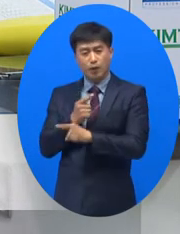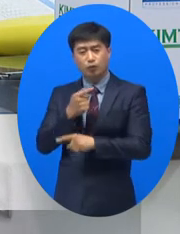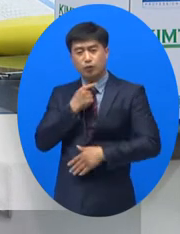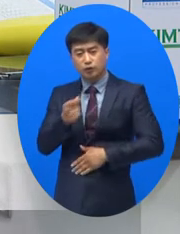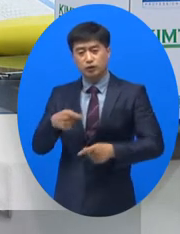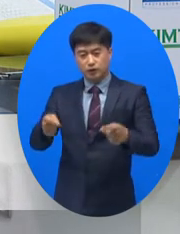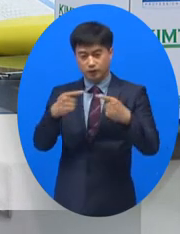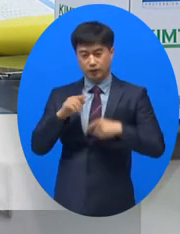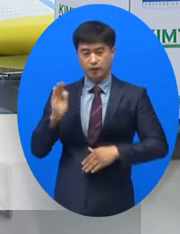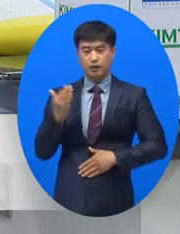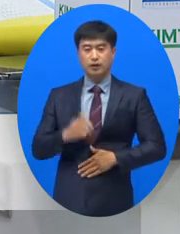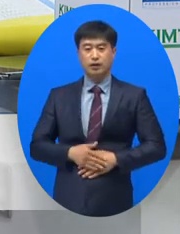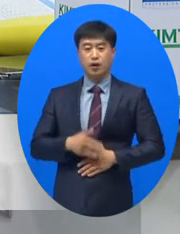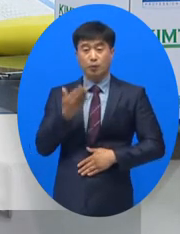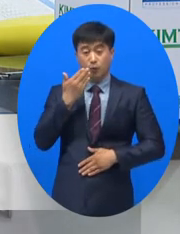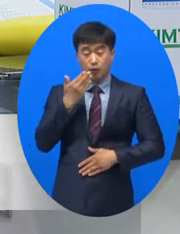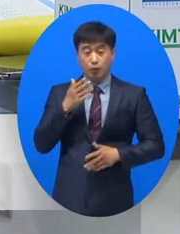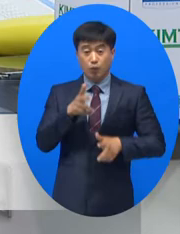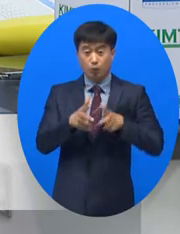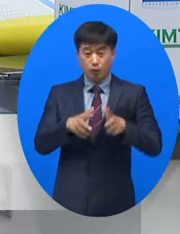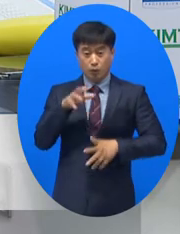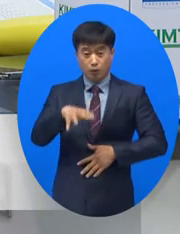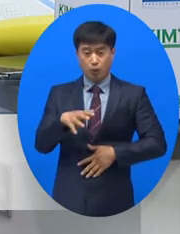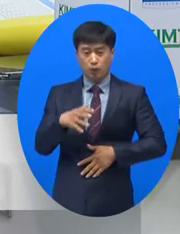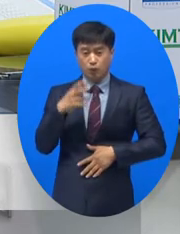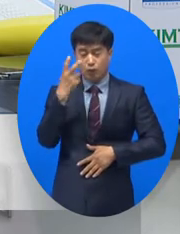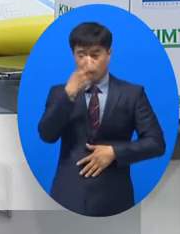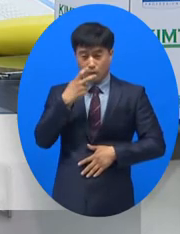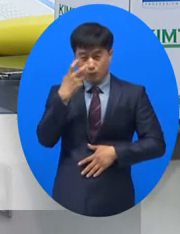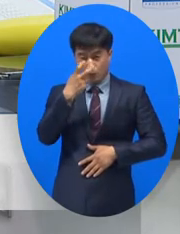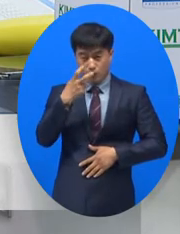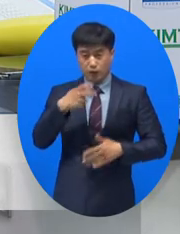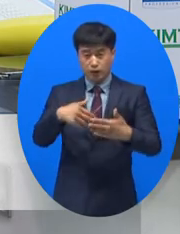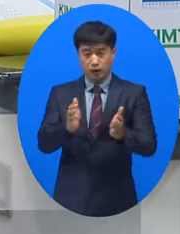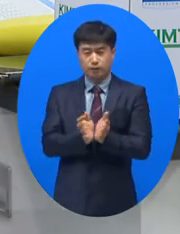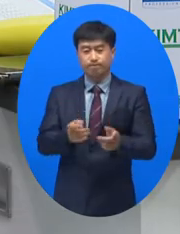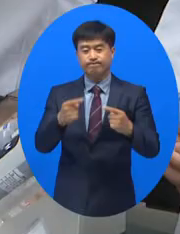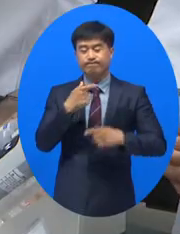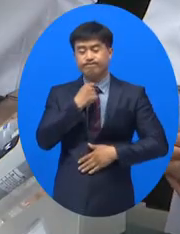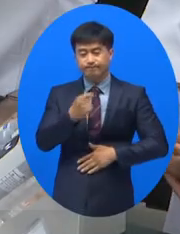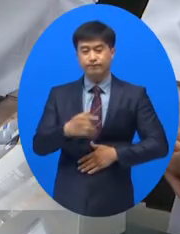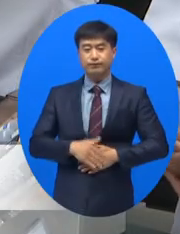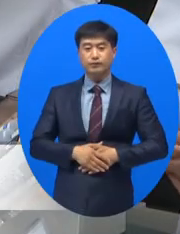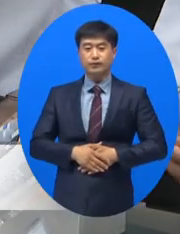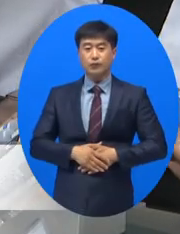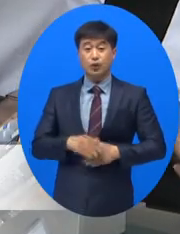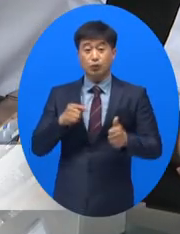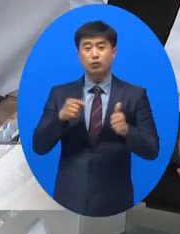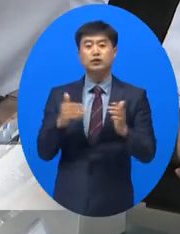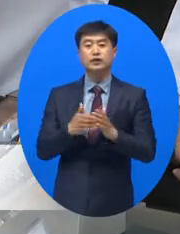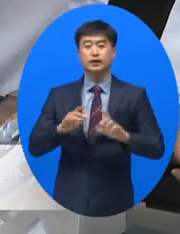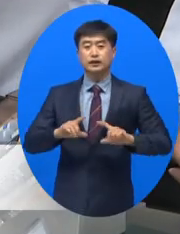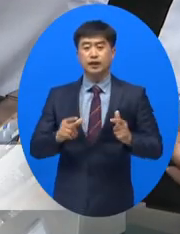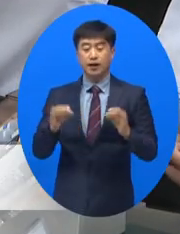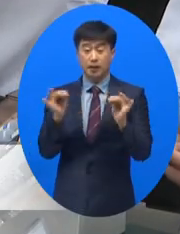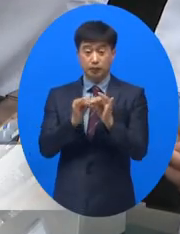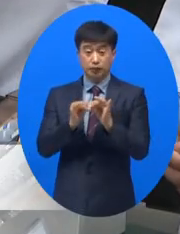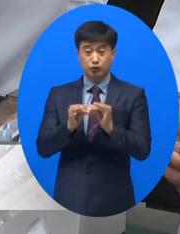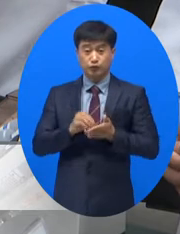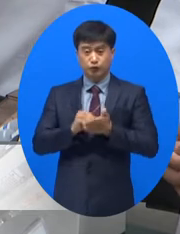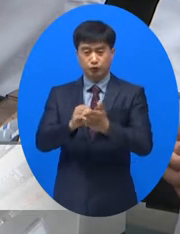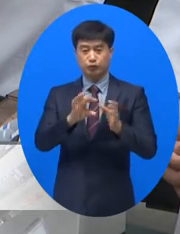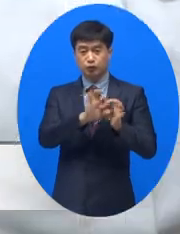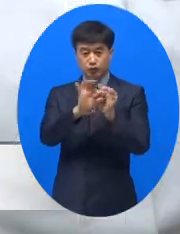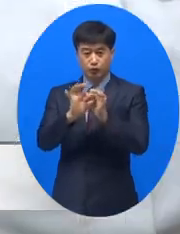싶어서 여기에 지원하게 됐습니다. 식품 공장에서 품질 관리 팀에 들어가고 싶습니다. 교육에서 그치는 것이 아닌 맞춤형